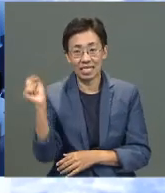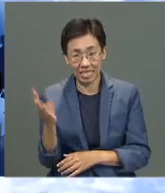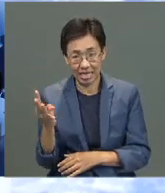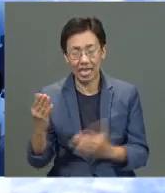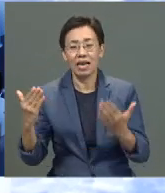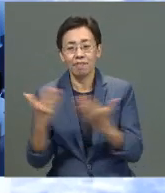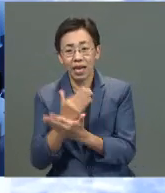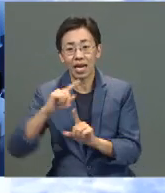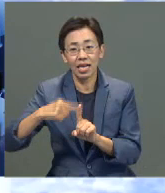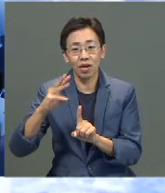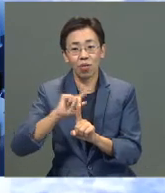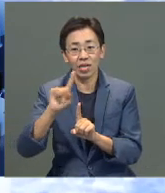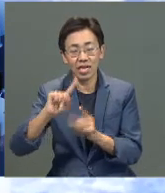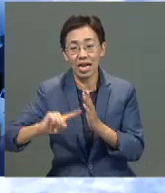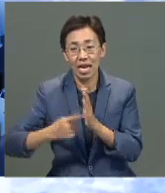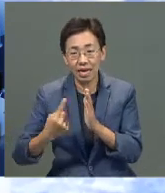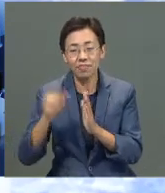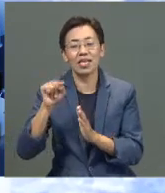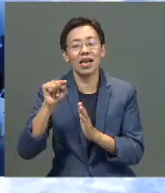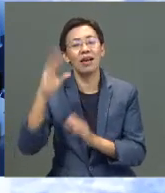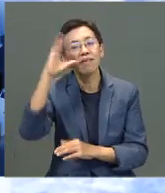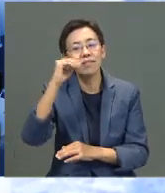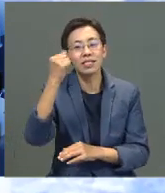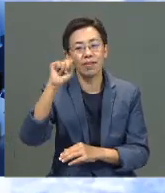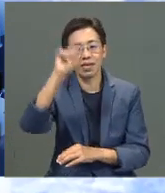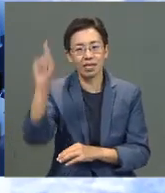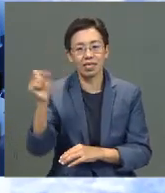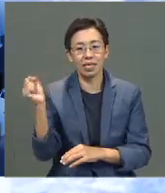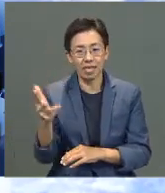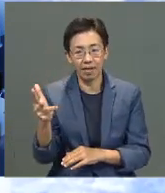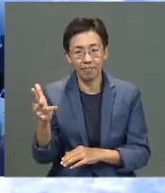ตอนนี้กดใส่ออกมาเป็นปัจจุบันก็จะเหลือแต่วันที่1มิถุนายนได้เป็น 23:00นถึงตี 1ถึงตี3ก็จะลดลงไปเรื่อยๆครับ